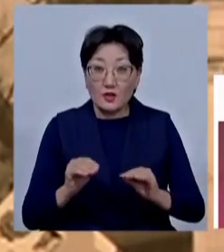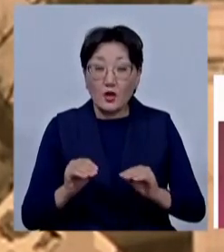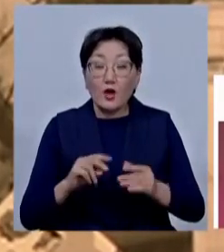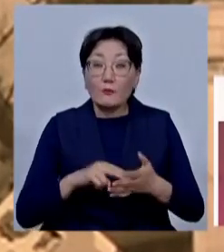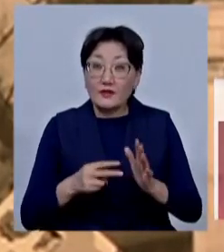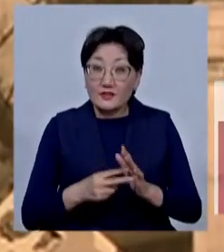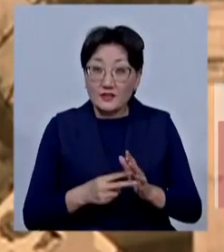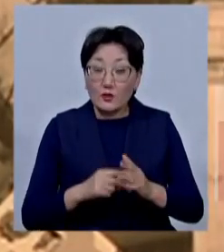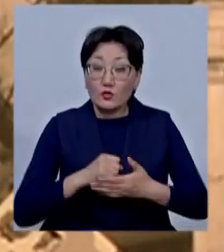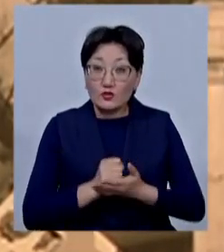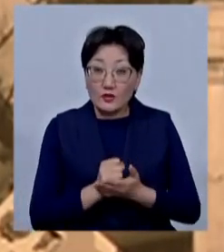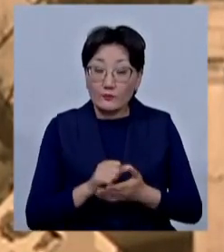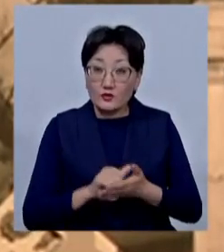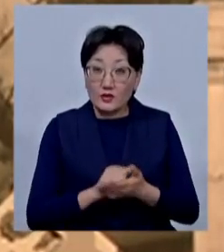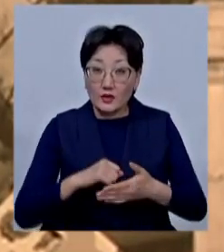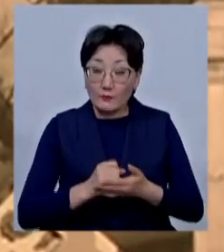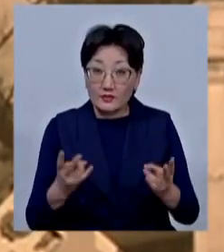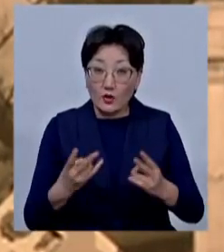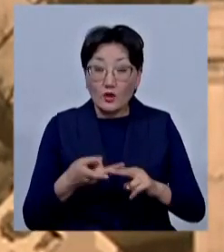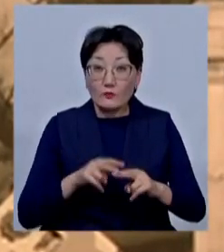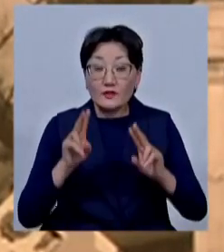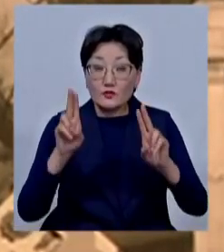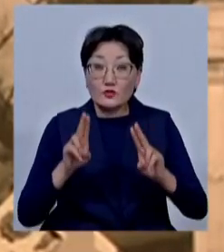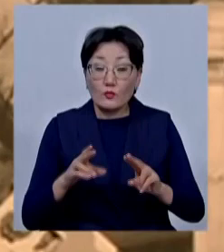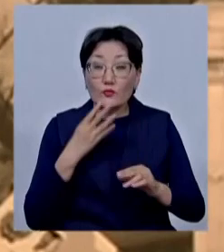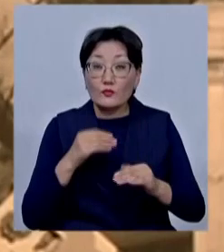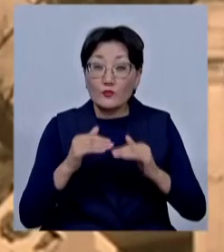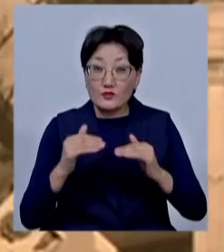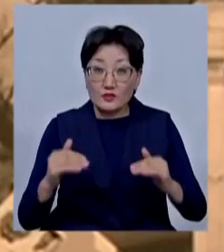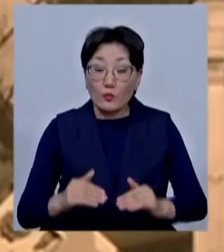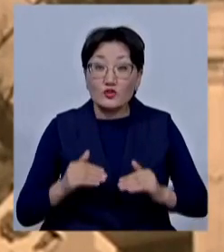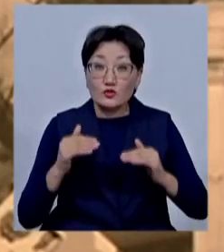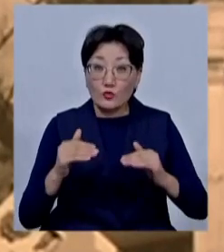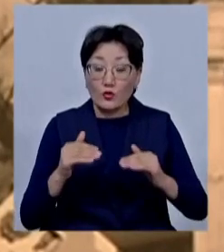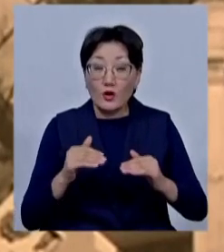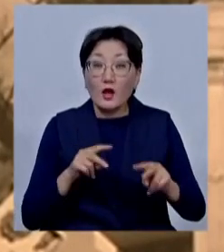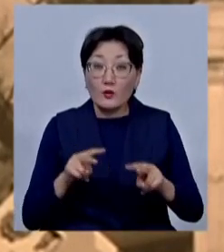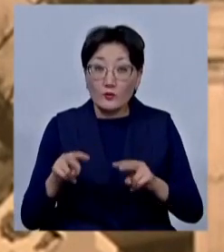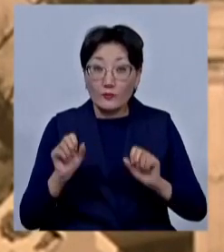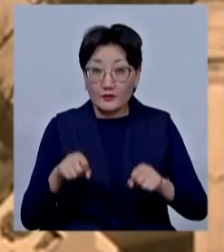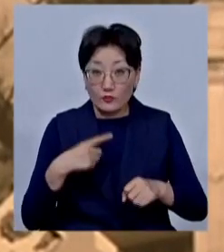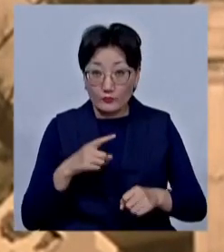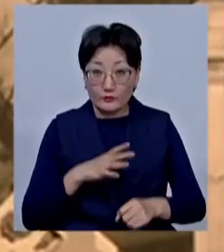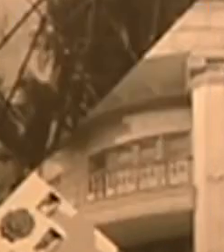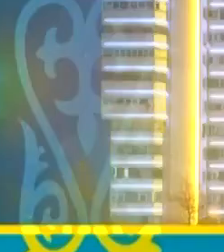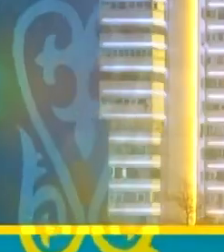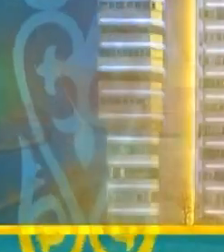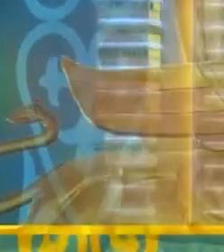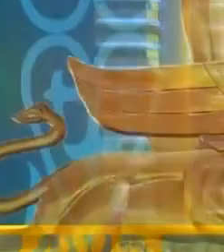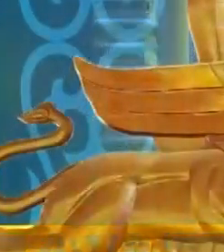стратегиялық құжат қабылдауы керек. Қазақстан бұл ретте сол талаптарды өз деңгейінен жоғары ұстанған деп айтуға болады.